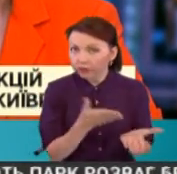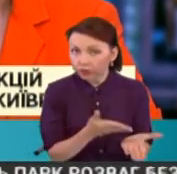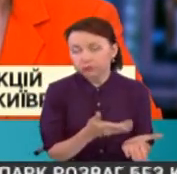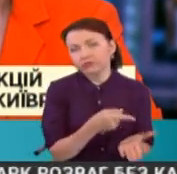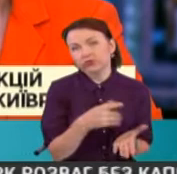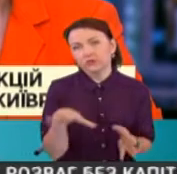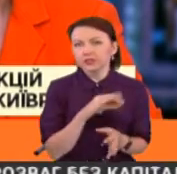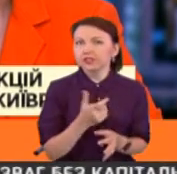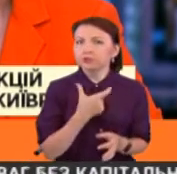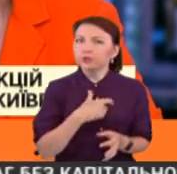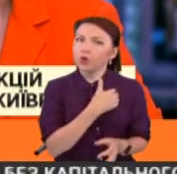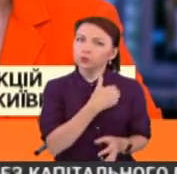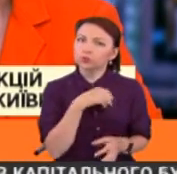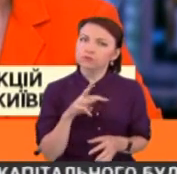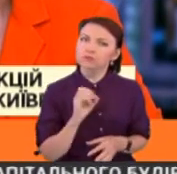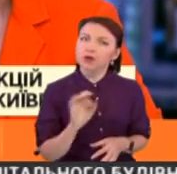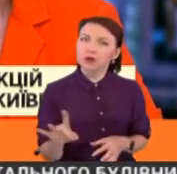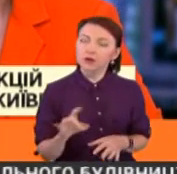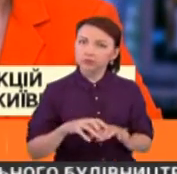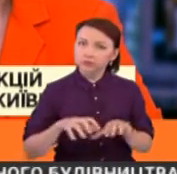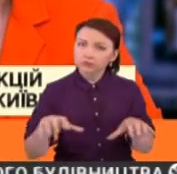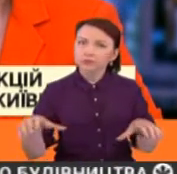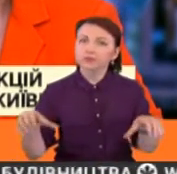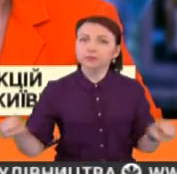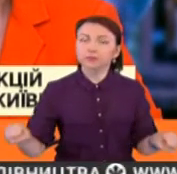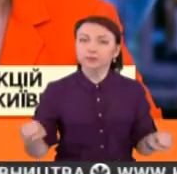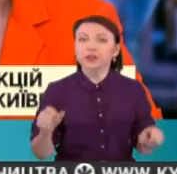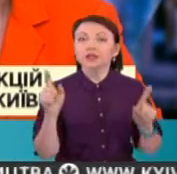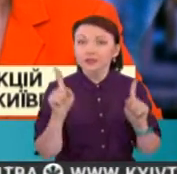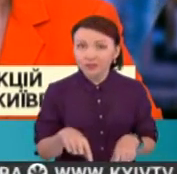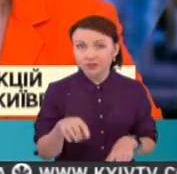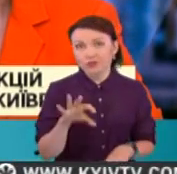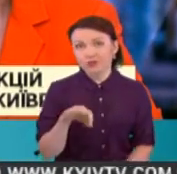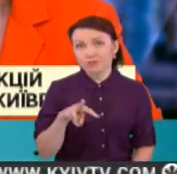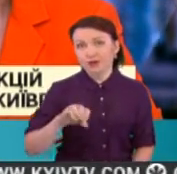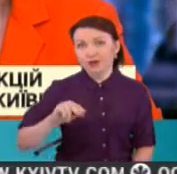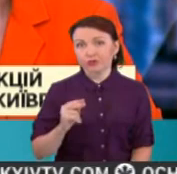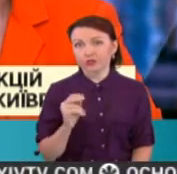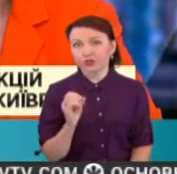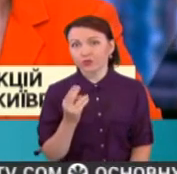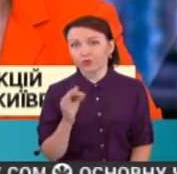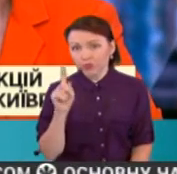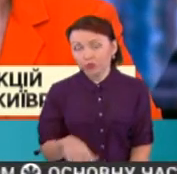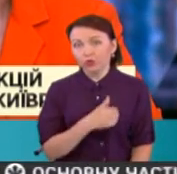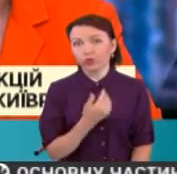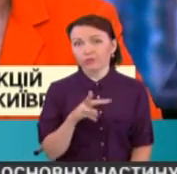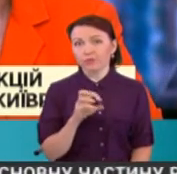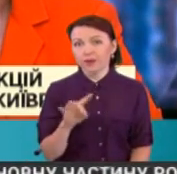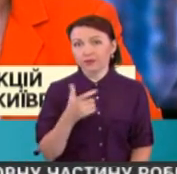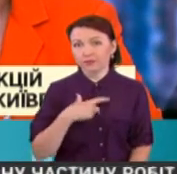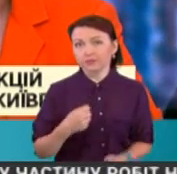вони себе бачать в кріслі мера, навіть Олександр Олександрович. Зрозуміло, що